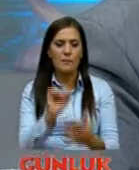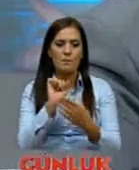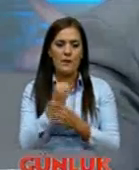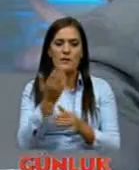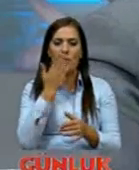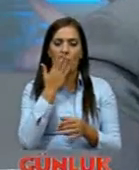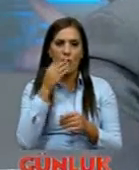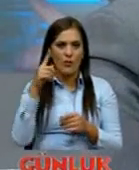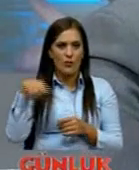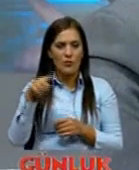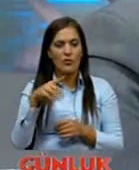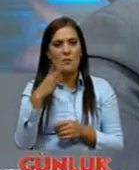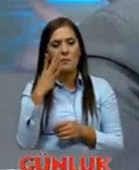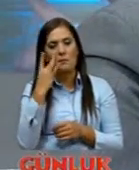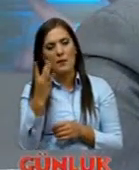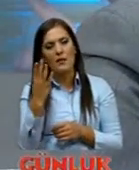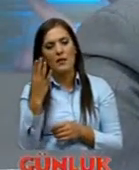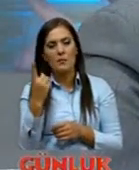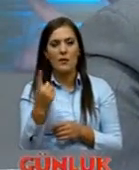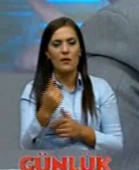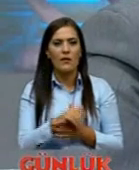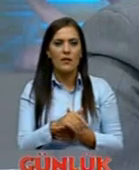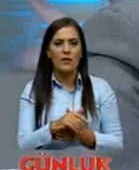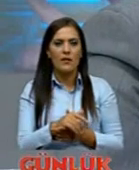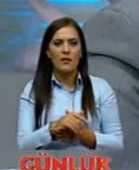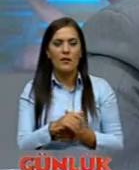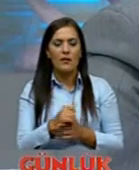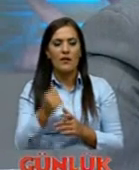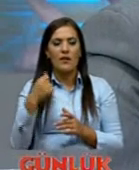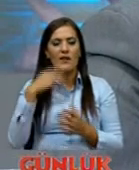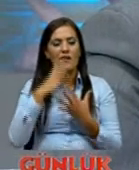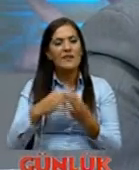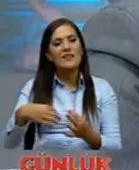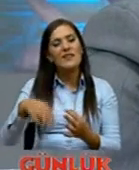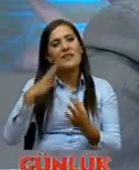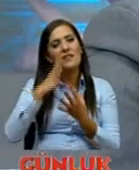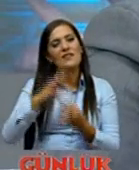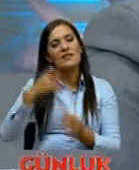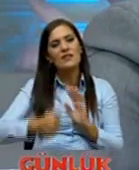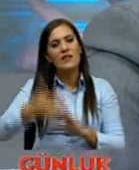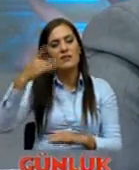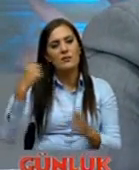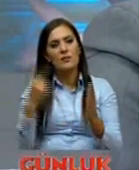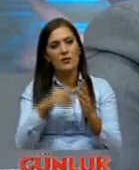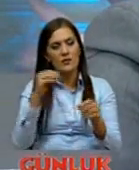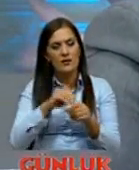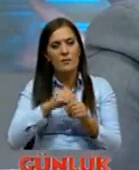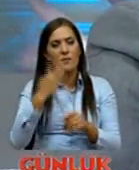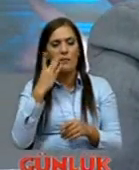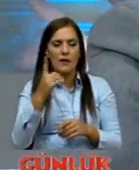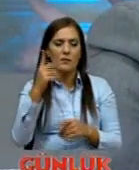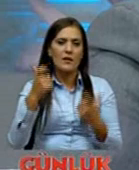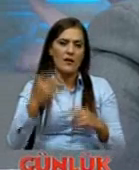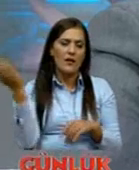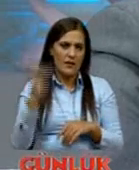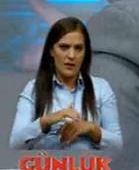meslek okulları belli bir eleman yetiştirme noktasında veya talebe yetiştirme noktasında belli bir yere